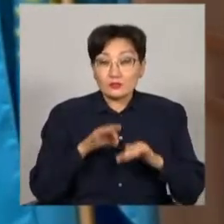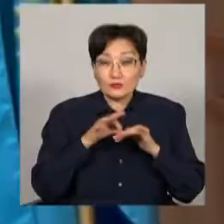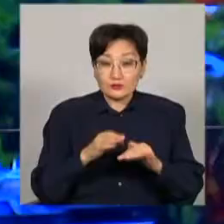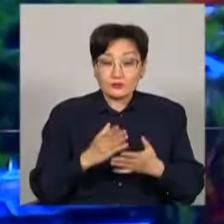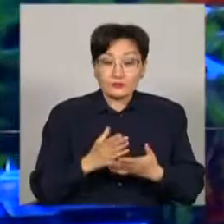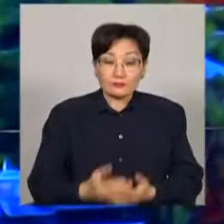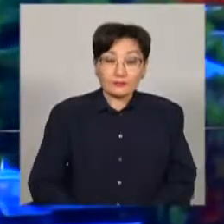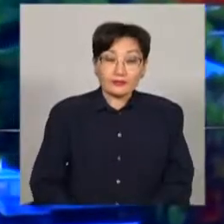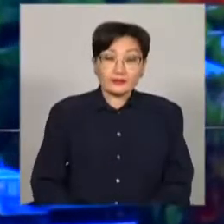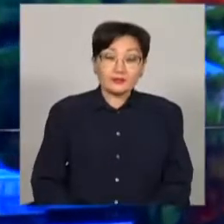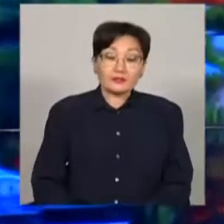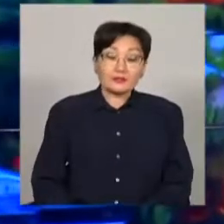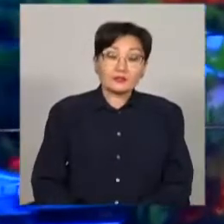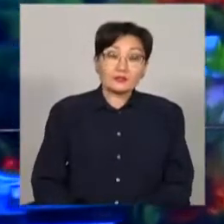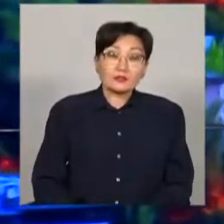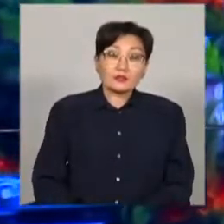тағайындалды.